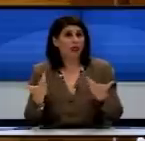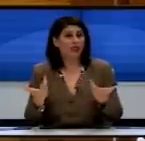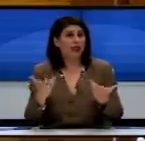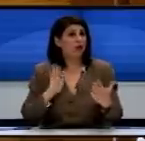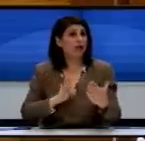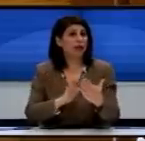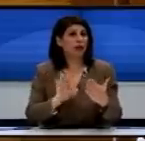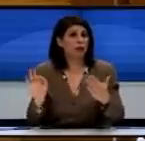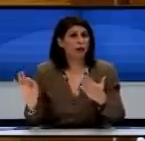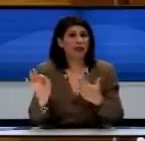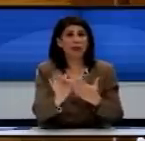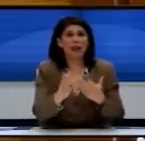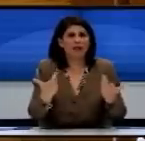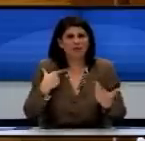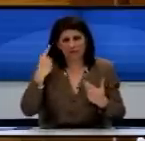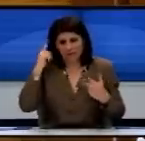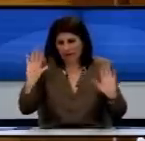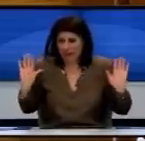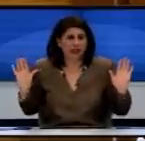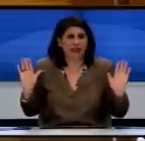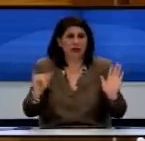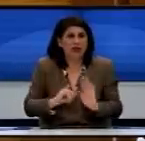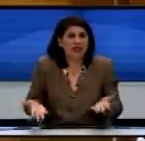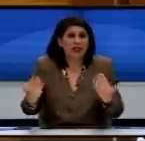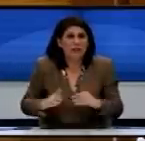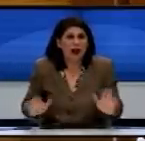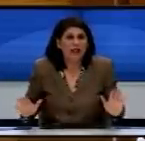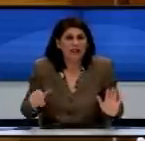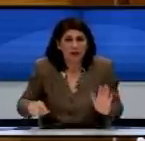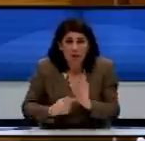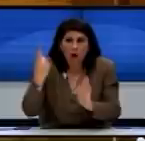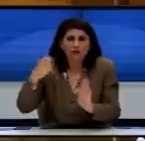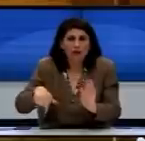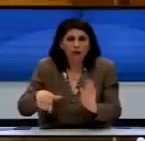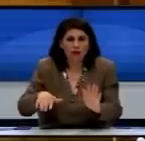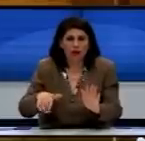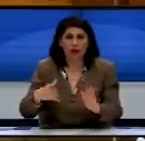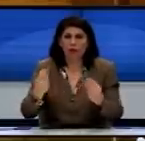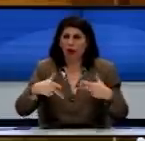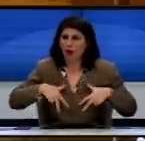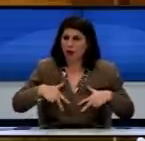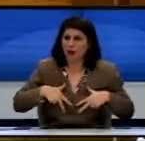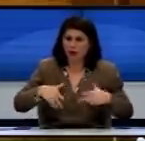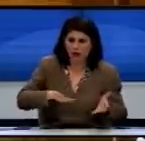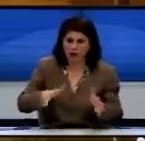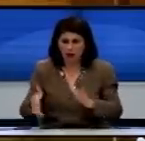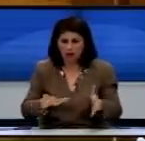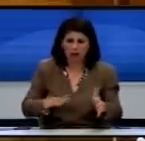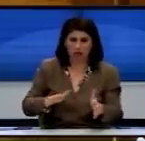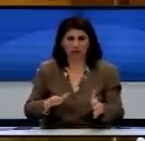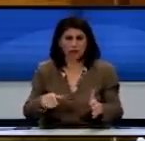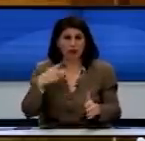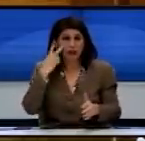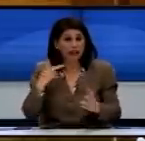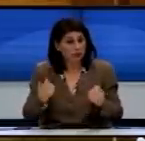έτοιμο. Δεν υπάρχει αυτό. Δεν υπάρχει. Εξού και πολλές χώρες έκαναν πισωγυρίσματα, αναπροσάρμοσαν τη στρατηγική τους, είδαν